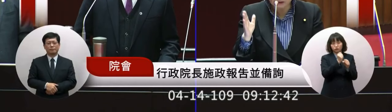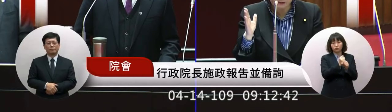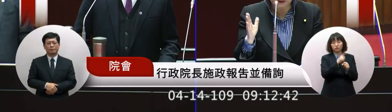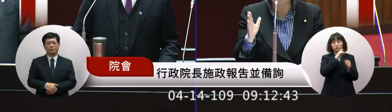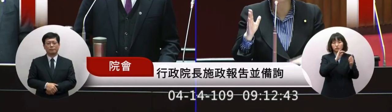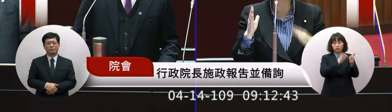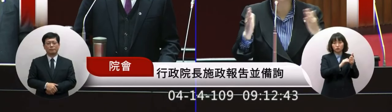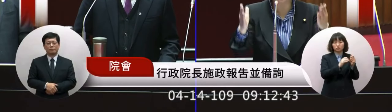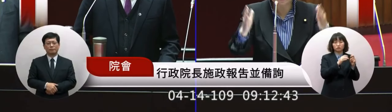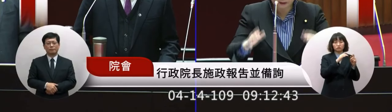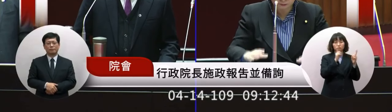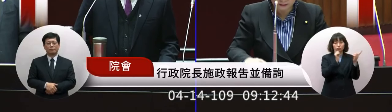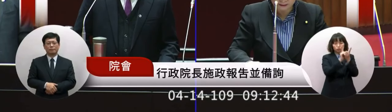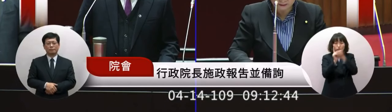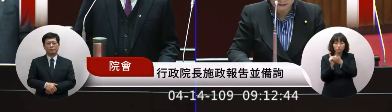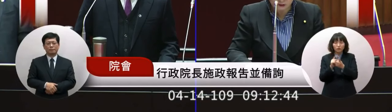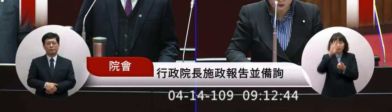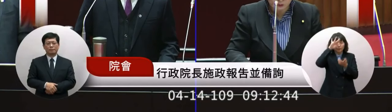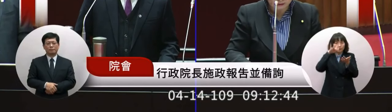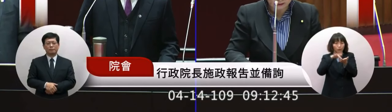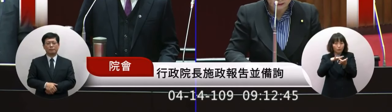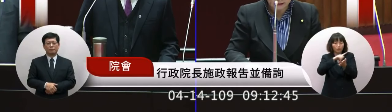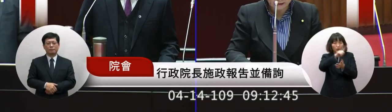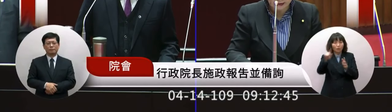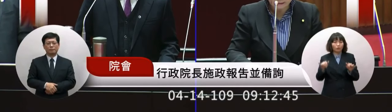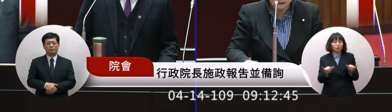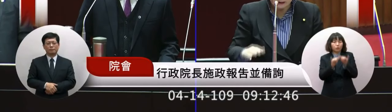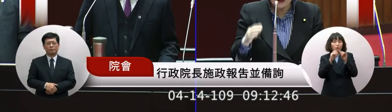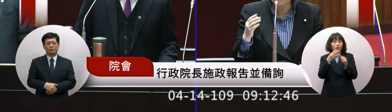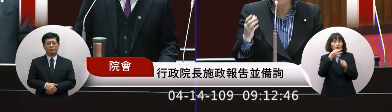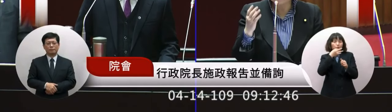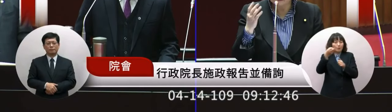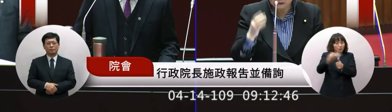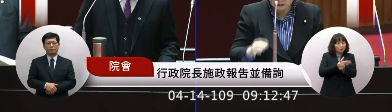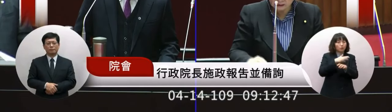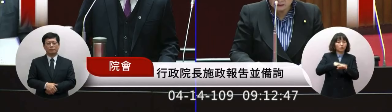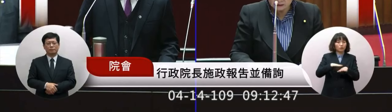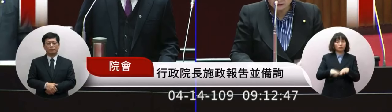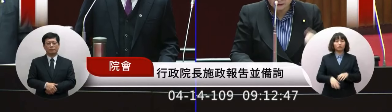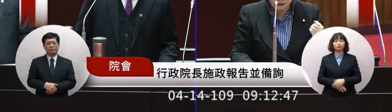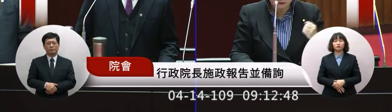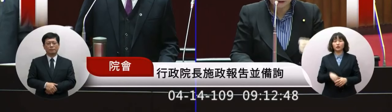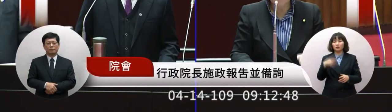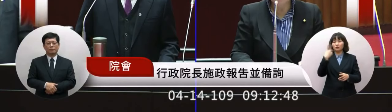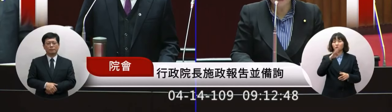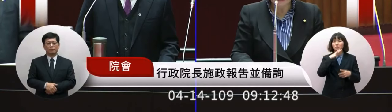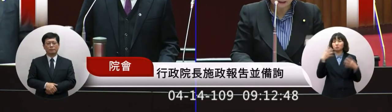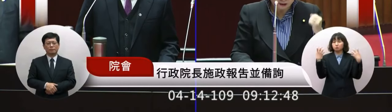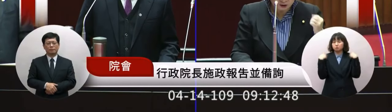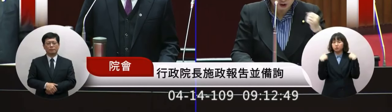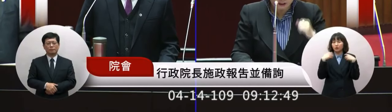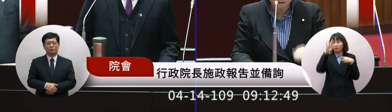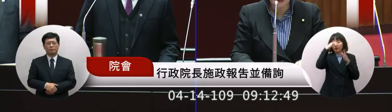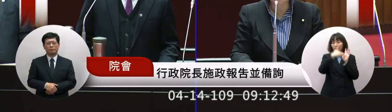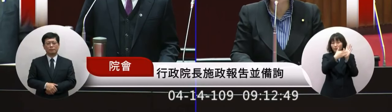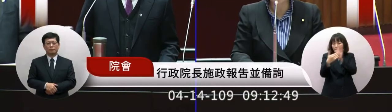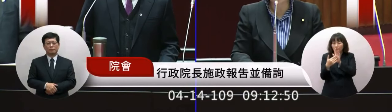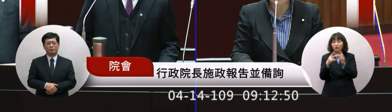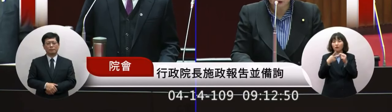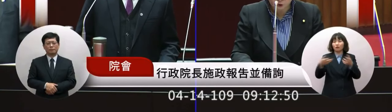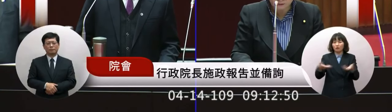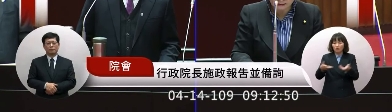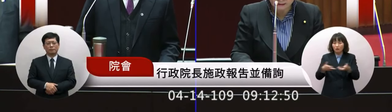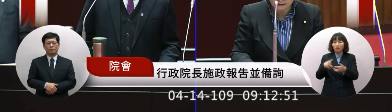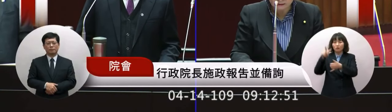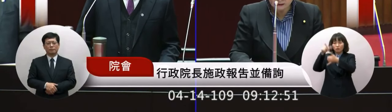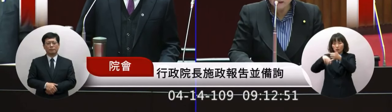与医师人员需要直接面对病毒的这种冲击感染，还有这个一肩挑起防疫治疗照顾病